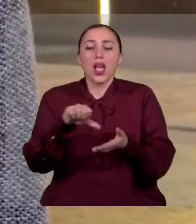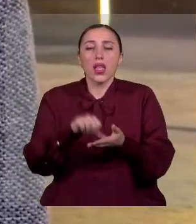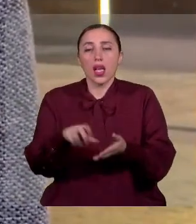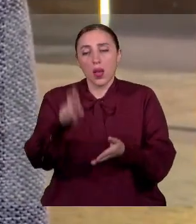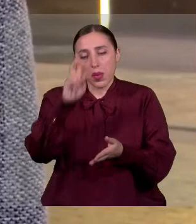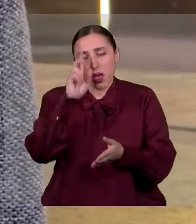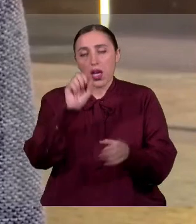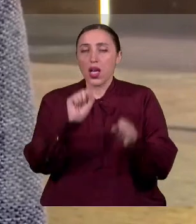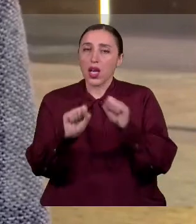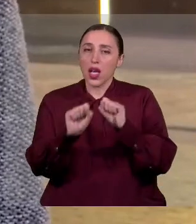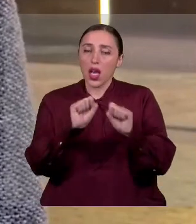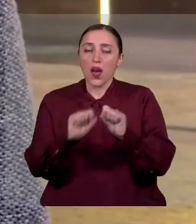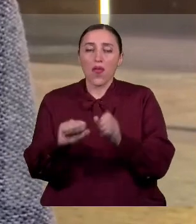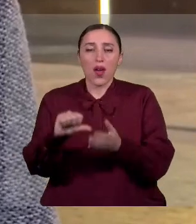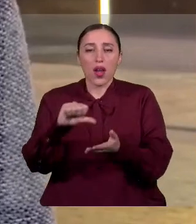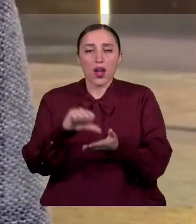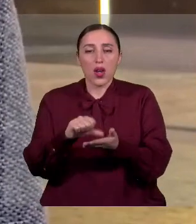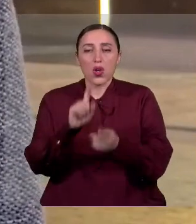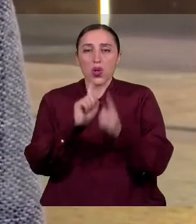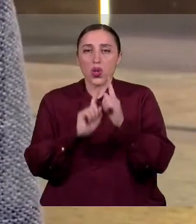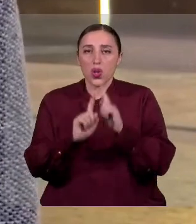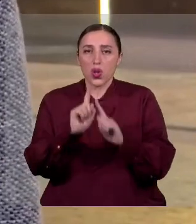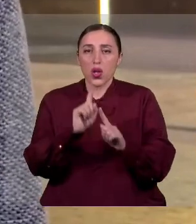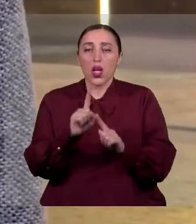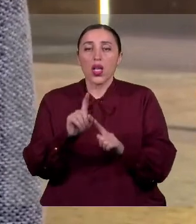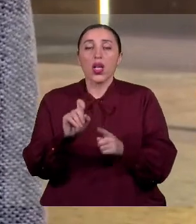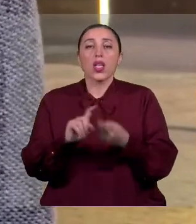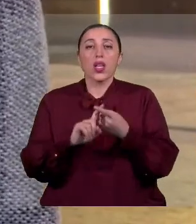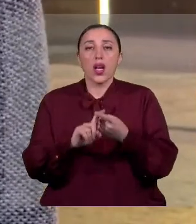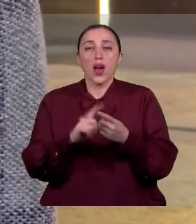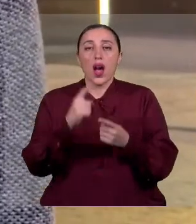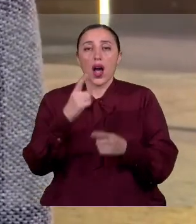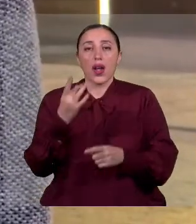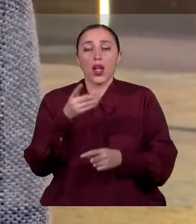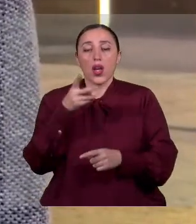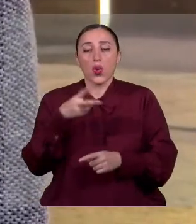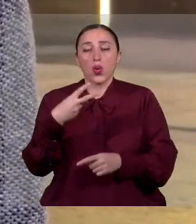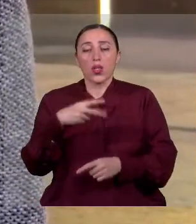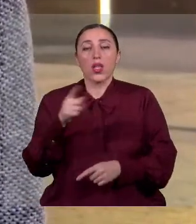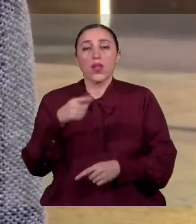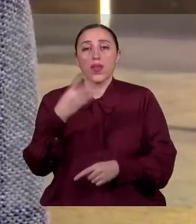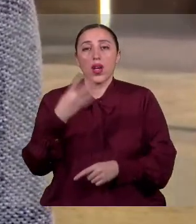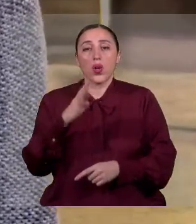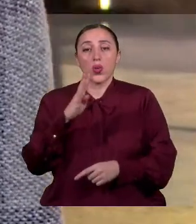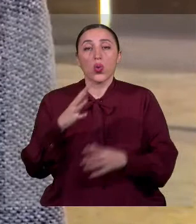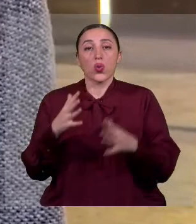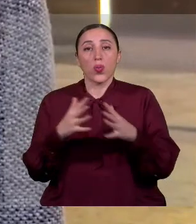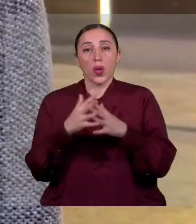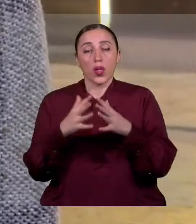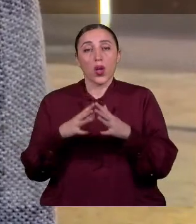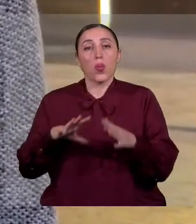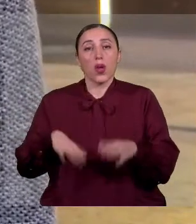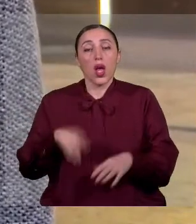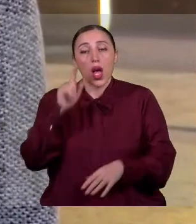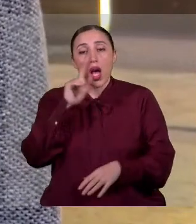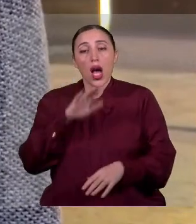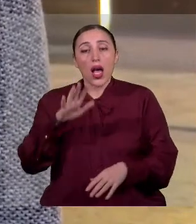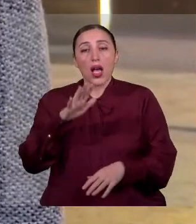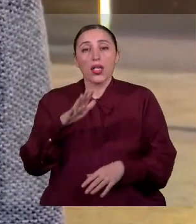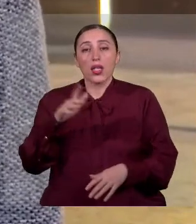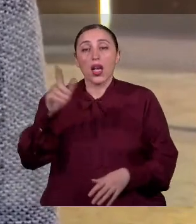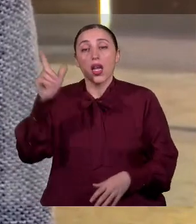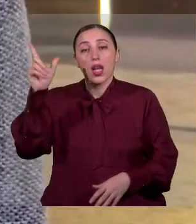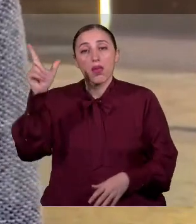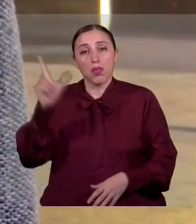երկրների ղեկավարների մասնակցությամբ, այդ նպատակով առաջին անգամ 2020 թվականի 44-օրյա պատերազմից հետո Հայաստանը ժամանել